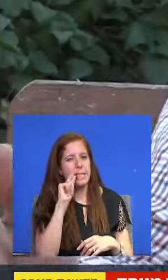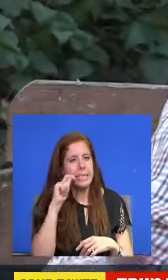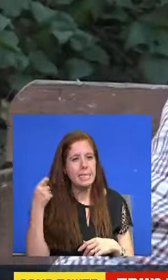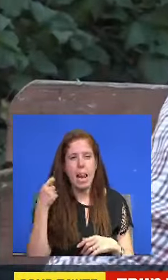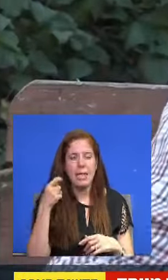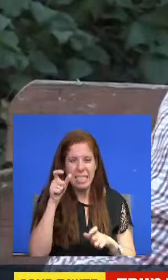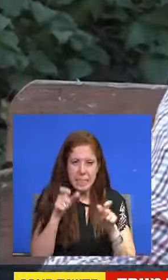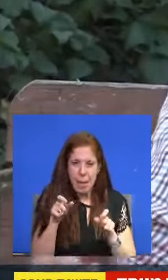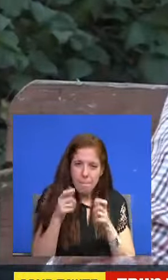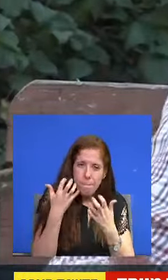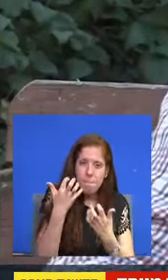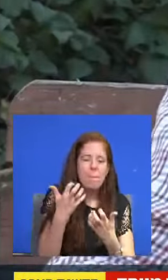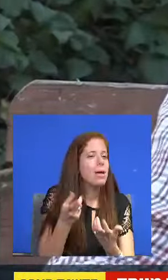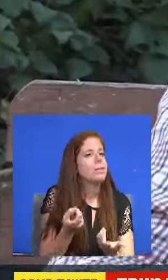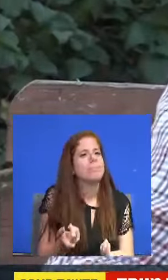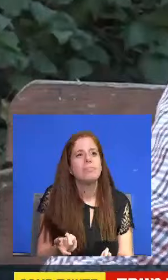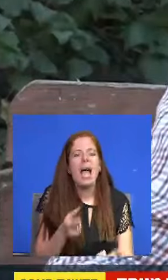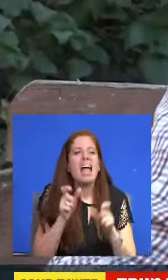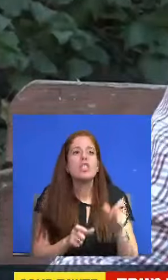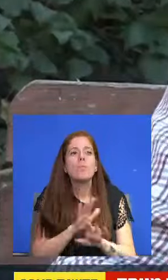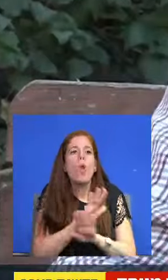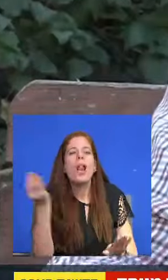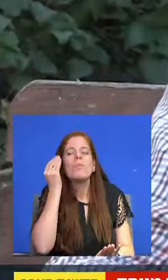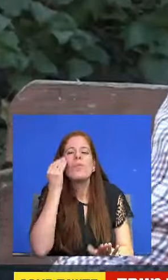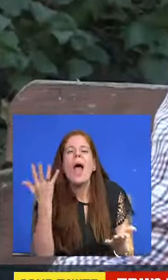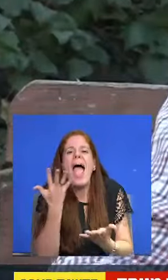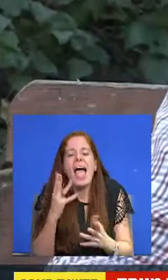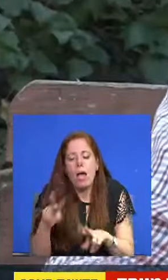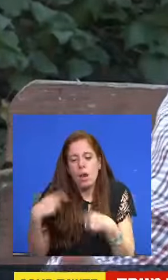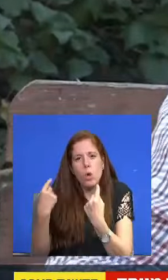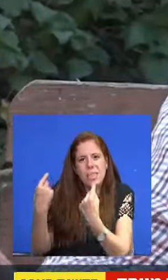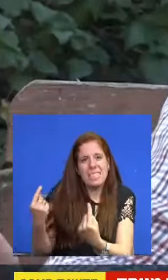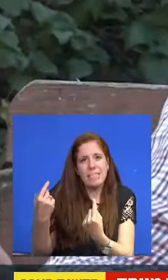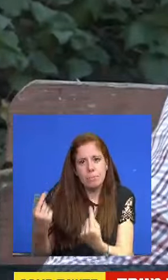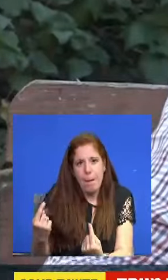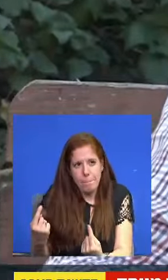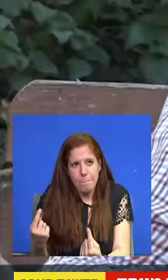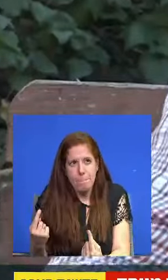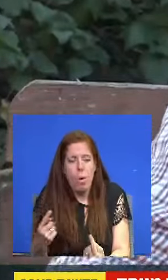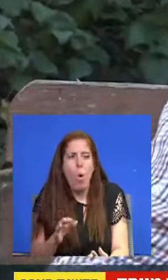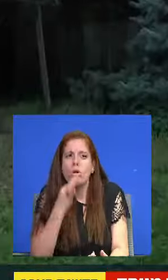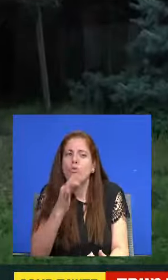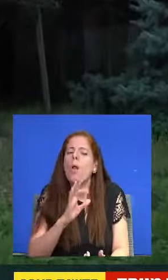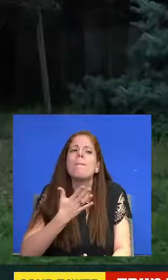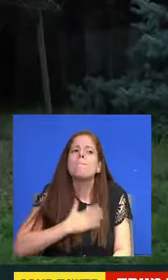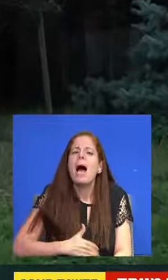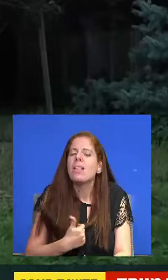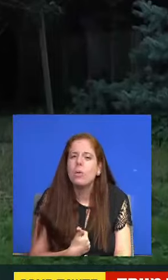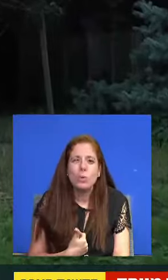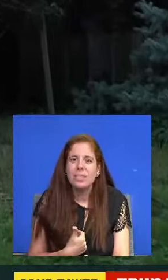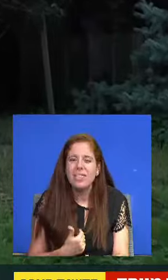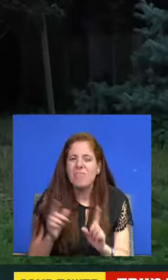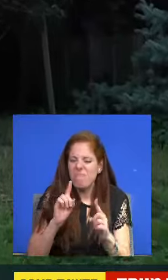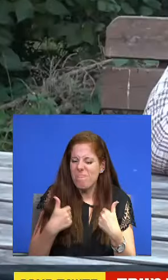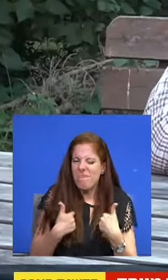Leute haben das nie gelernt, sie selber sein zu können. Oder danach zu fragen, was will ich denn, wer